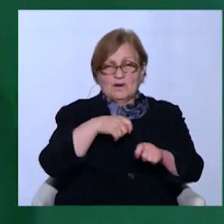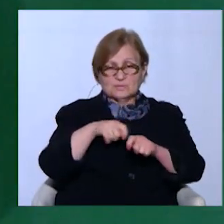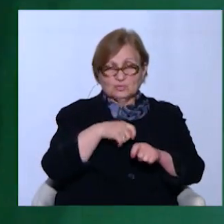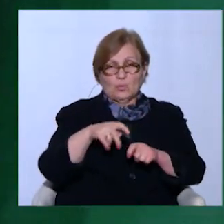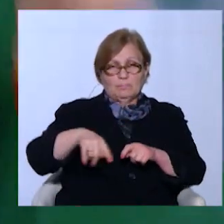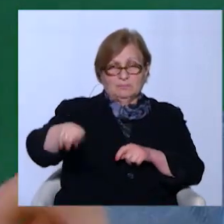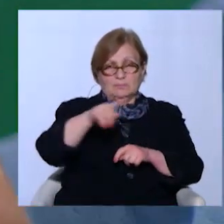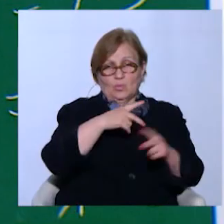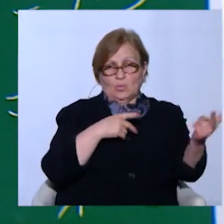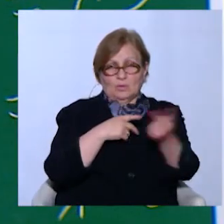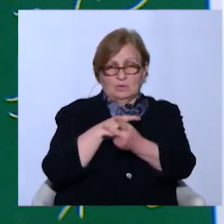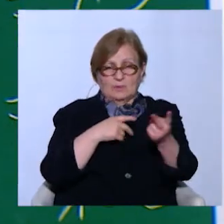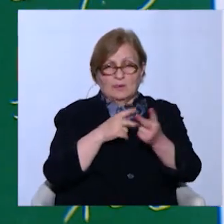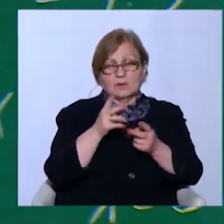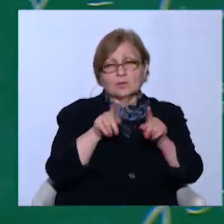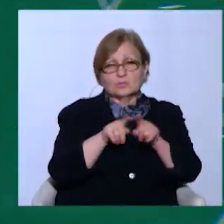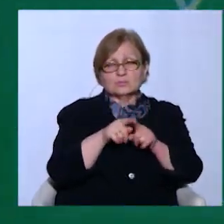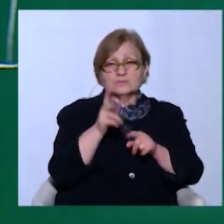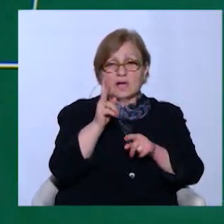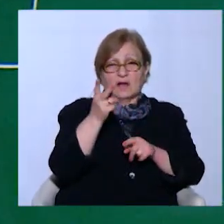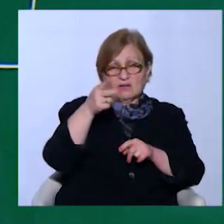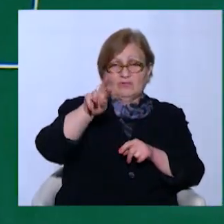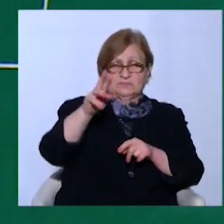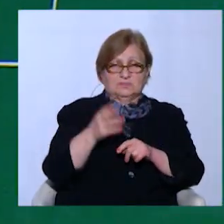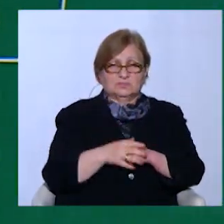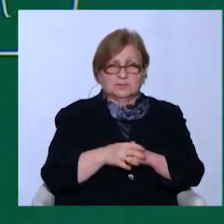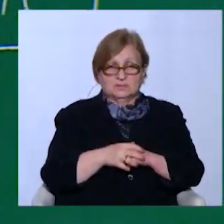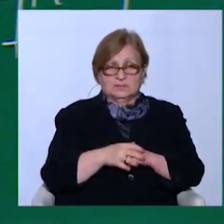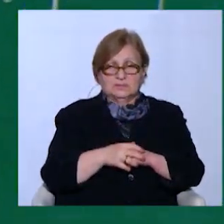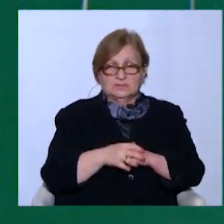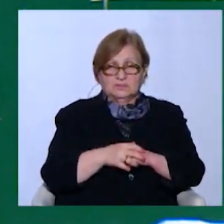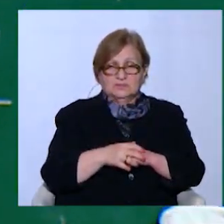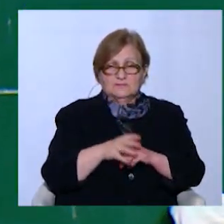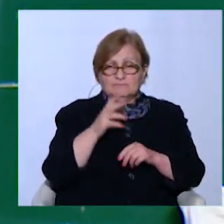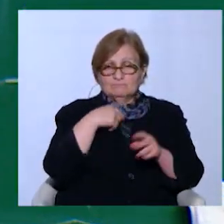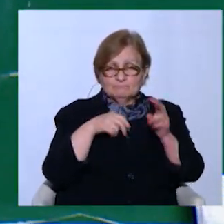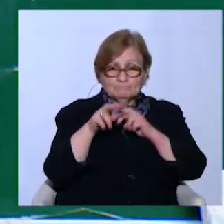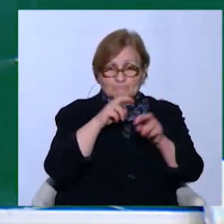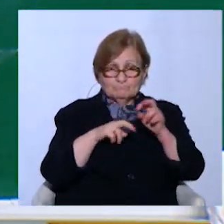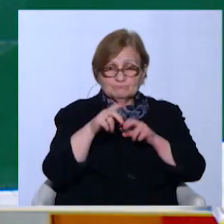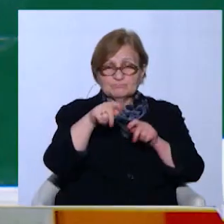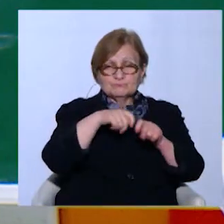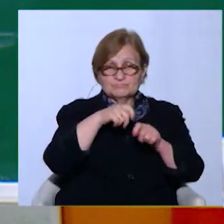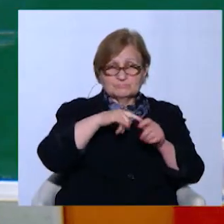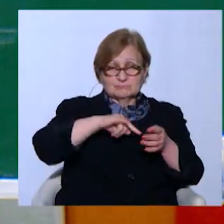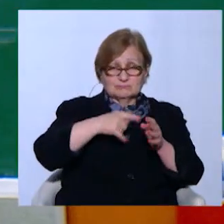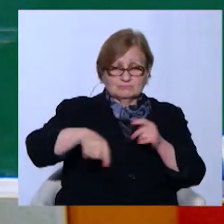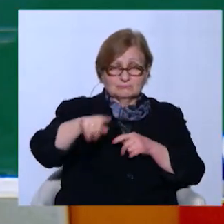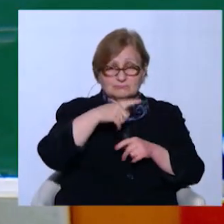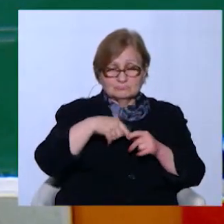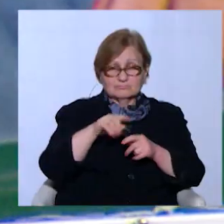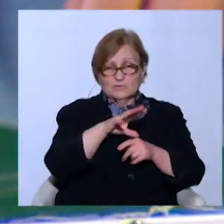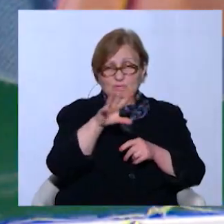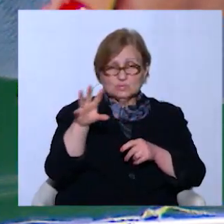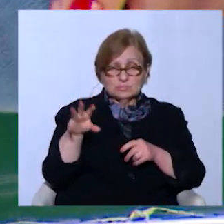ფართობს როგორც K კვადრატი. ესე გამოდის, რომ საძიებელი ფართობი ესი A პირველი, B პირველი, C